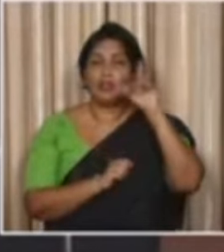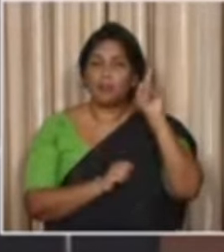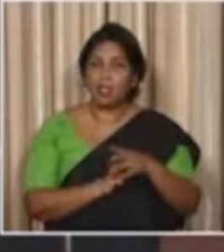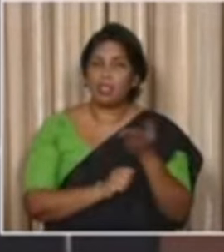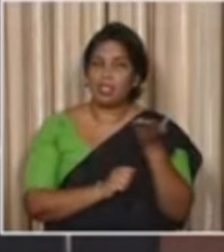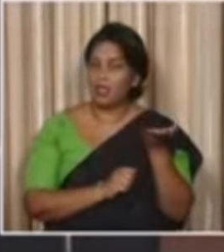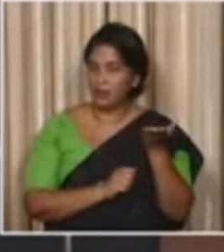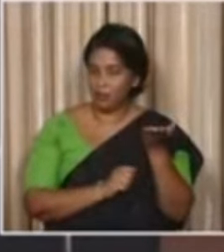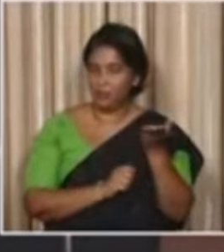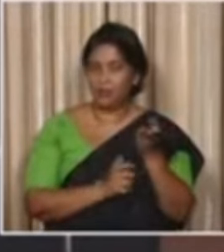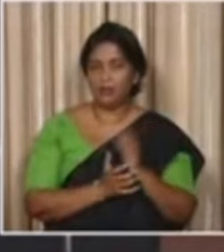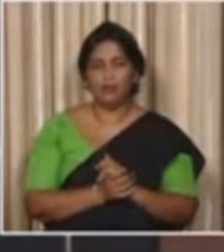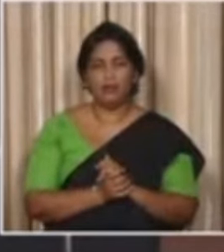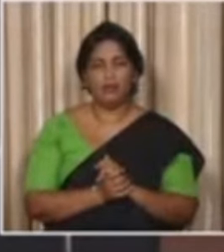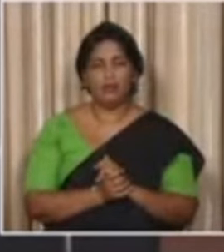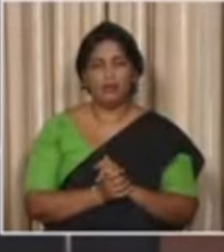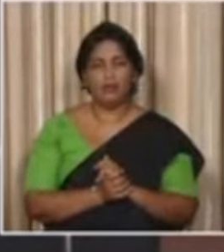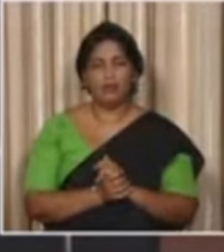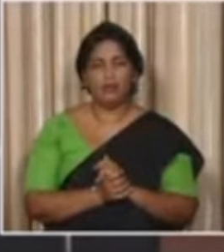ඉල්ලුවේ